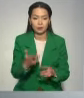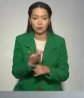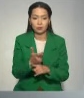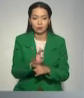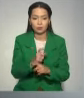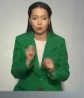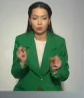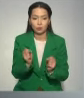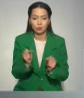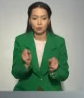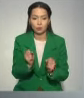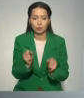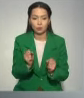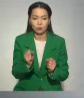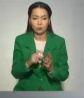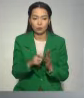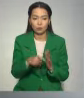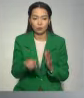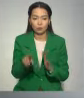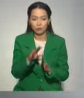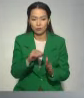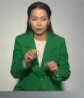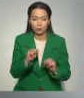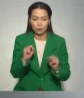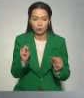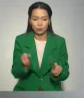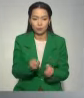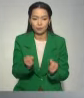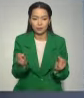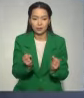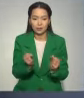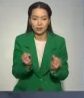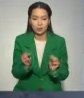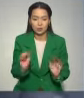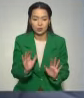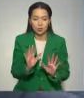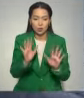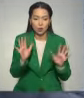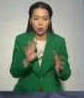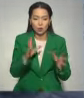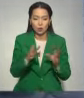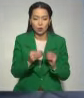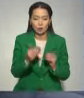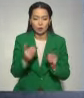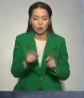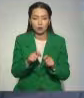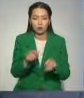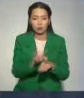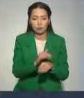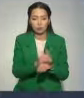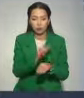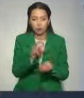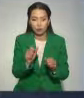холодно весь дом уже промерз у кого-то уже и старики замерзают к общему делу давно подключились волонтеры